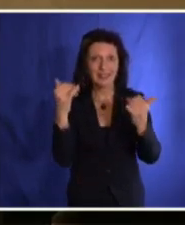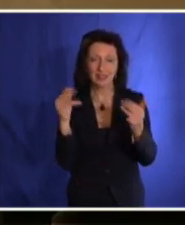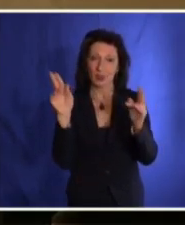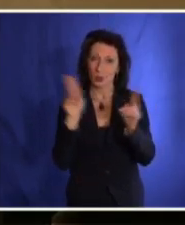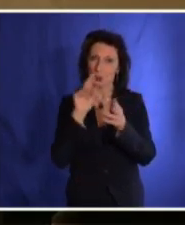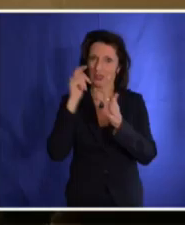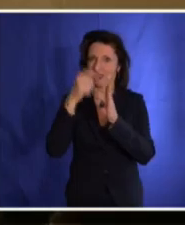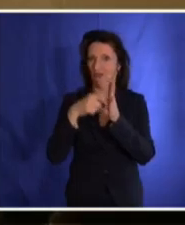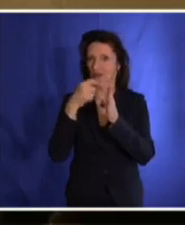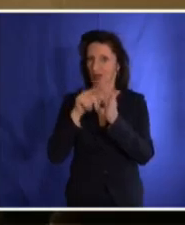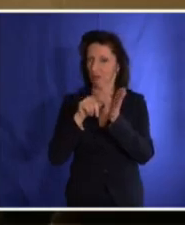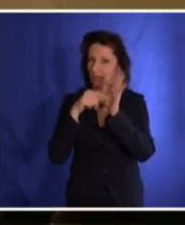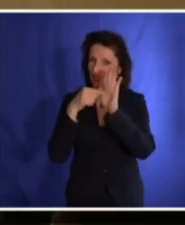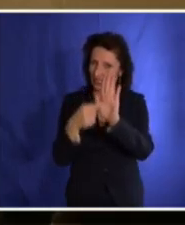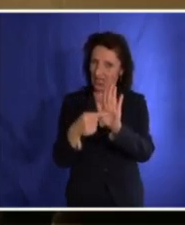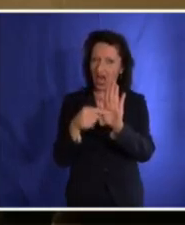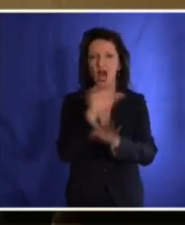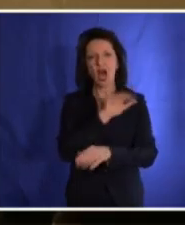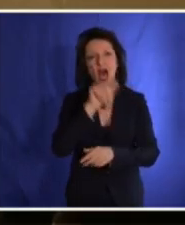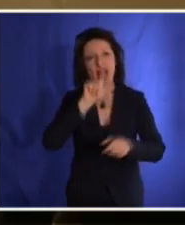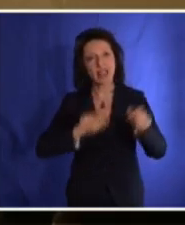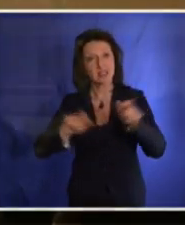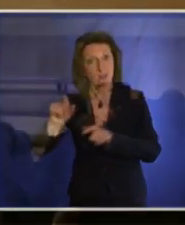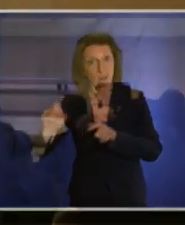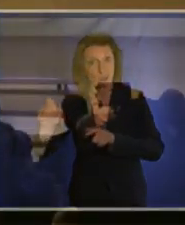genannten Persönlichkeiten auch kurz selber vorstellen.